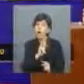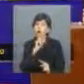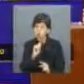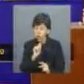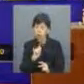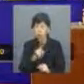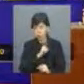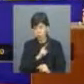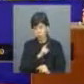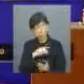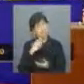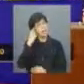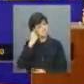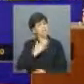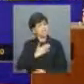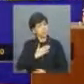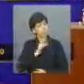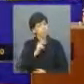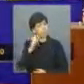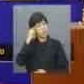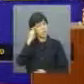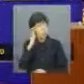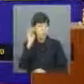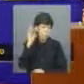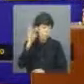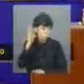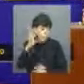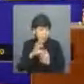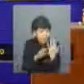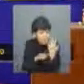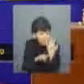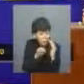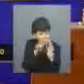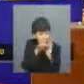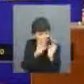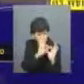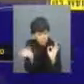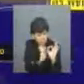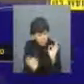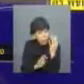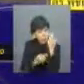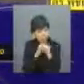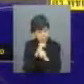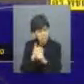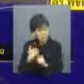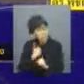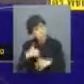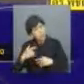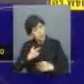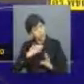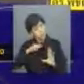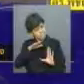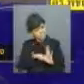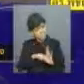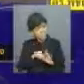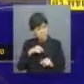กต.ให้ความเห็นว่าการหาเสียงหรือการแสดงความคิดเห็นในสื่อออนไลน์ของประชาชนทั่วไปรวมถึงตัวผู้สมัครจะต้องไม่คุก